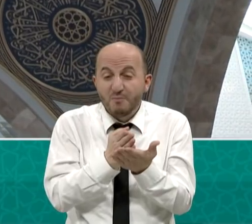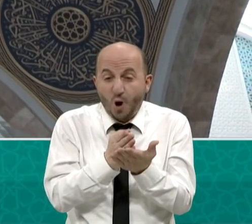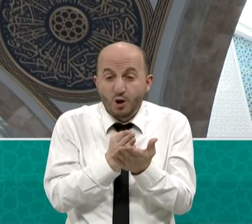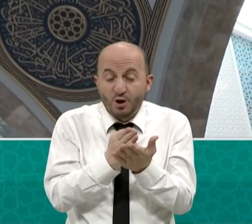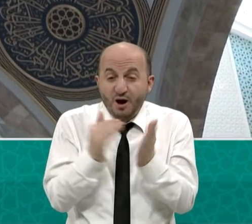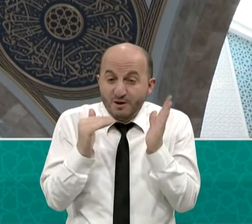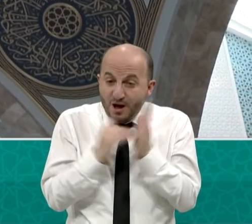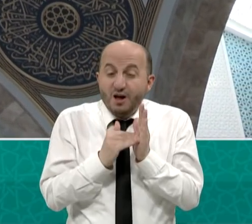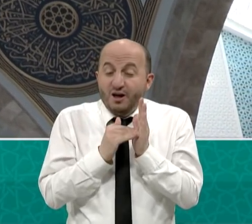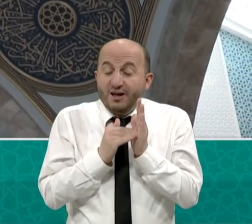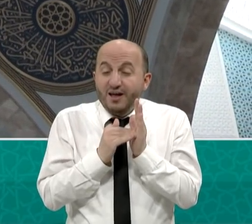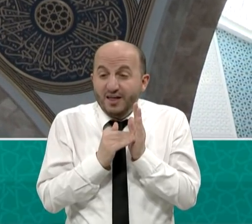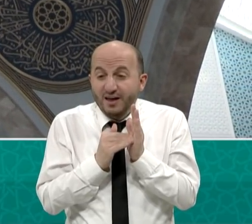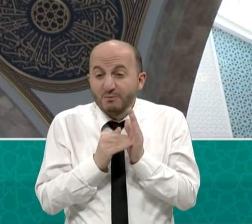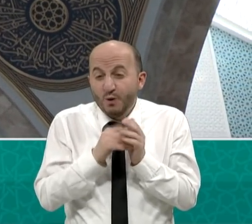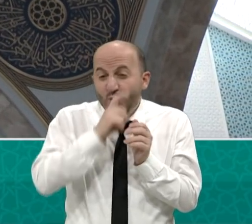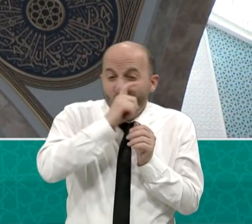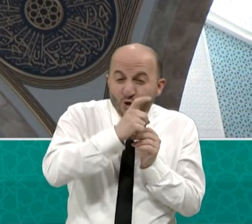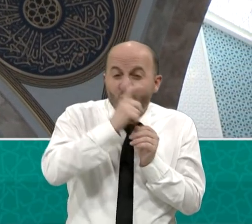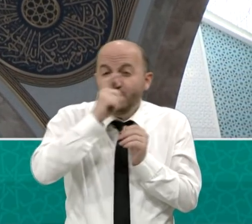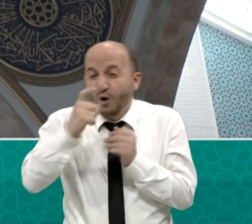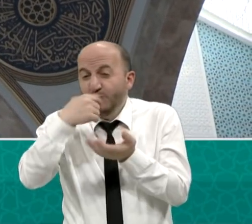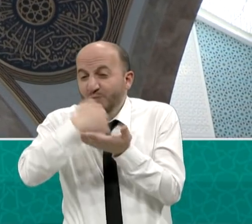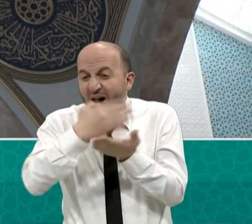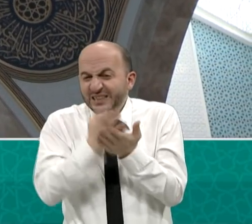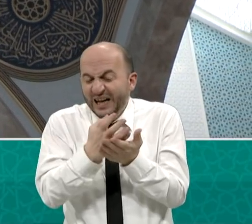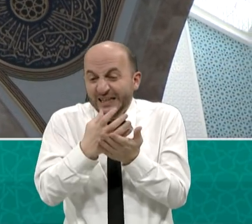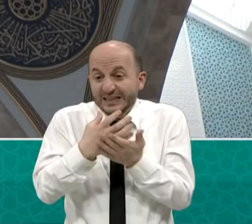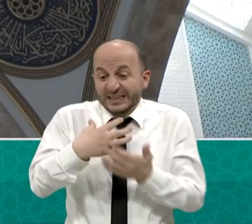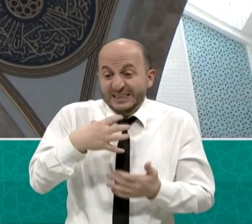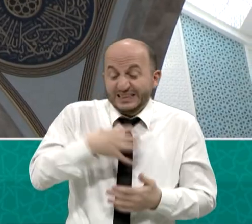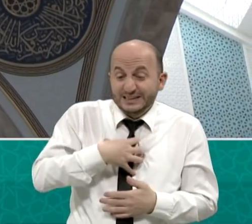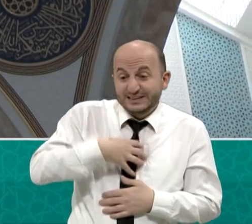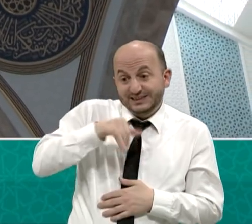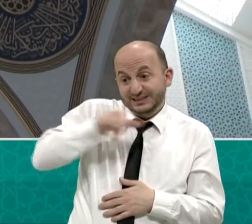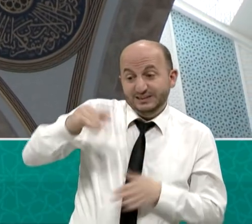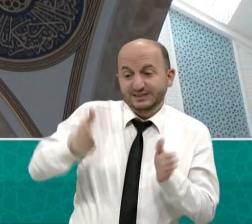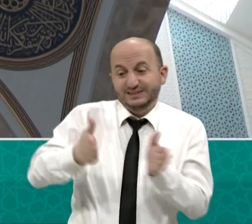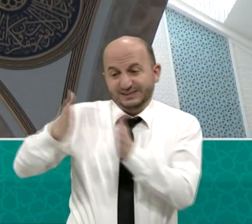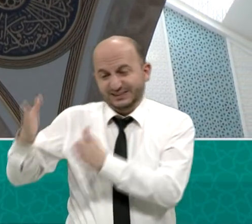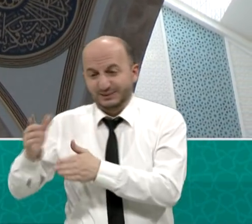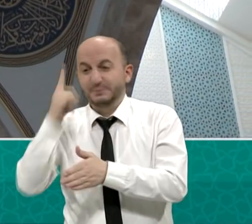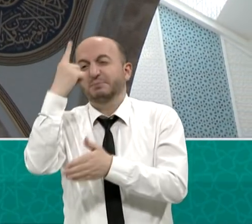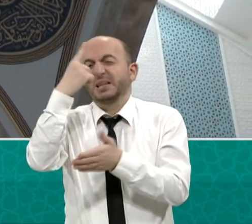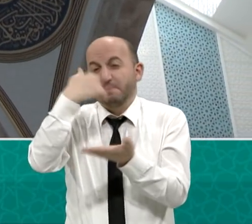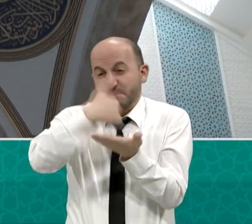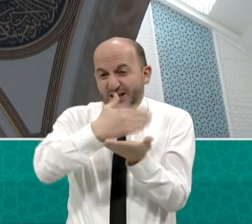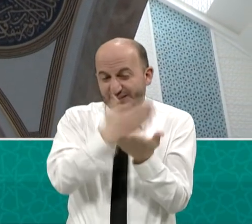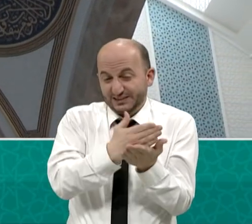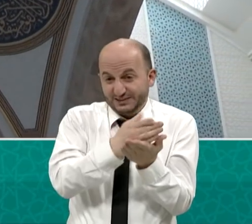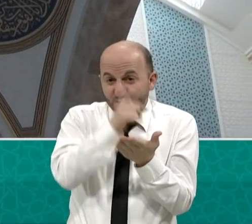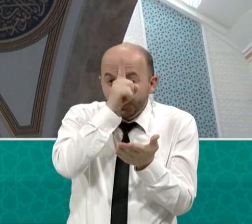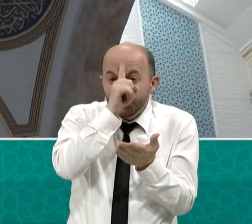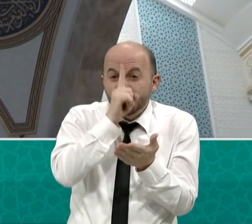ve bundan 99 parçayı kendi yanına ayırdı. Sadece bir parçasını,